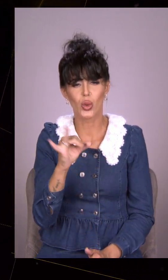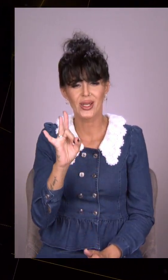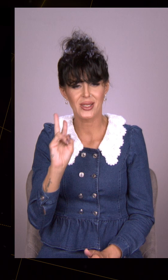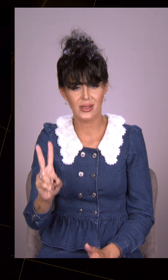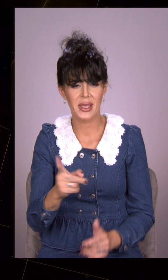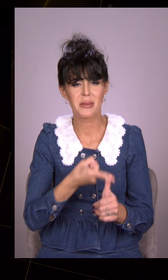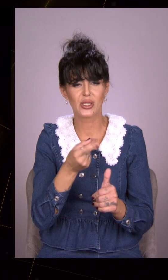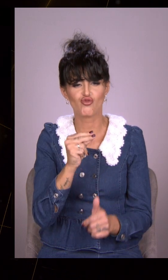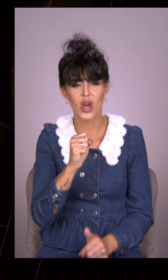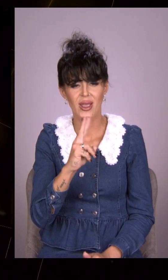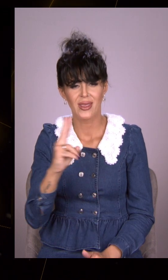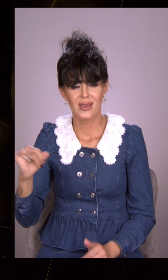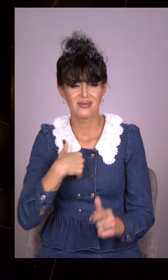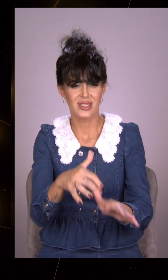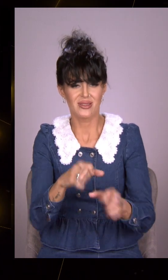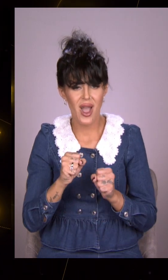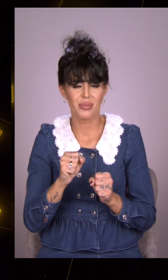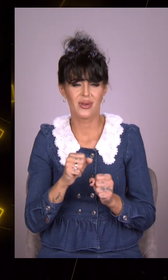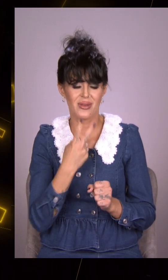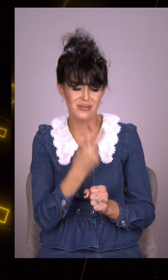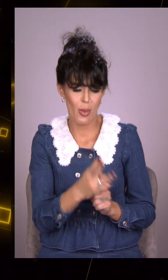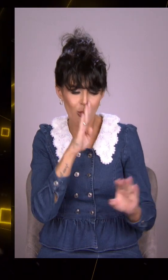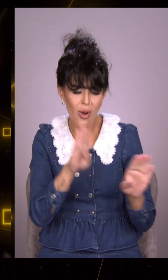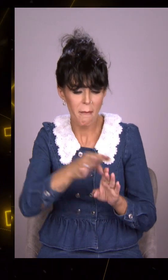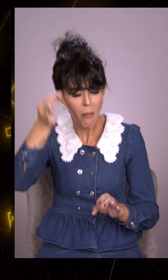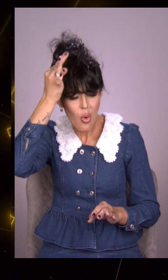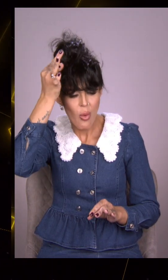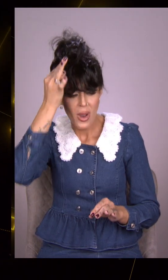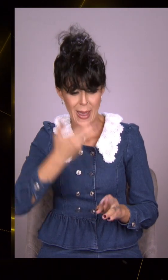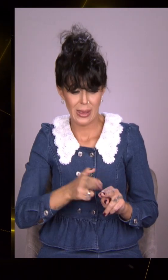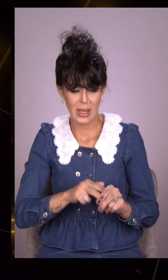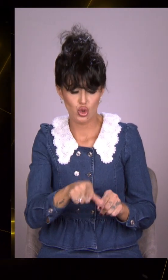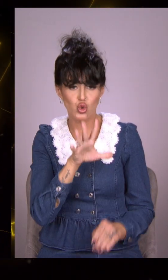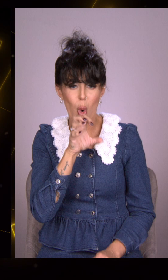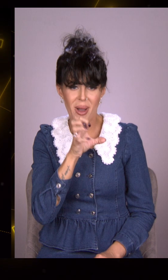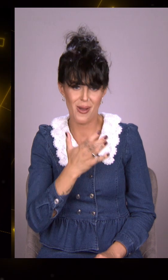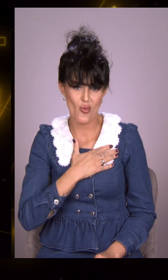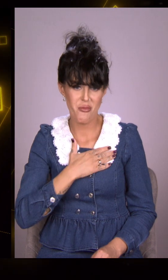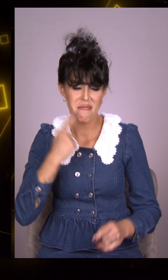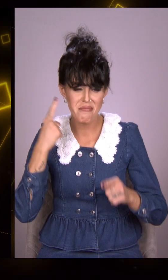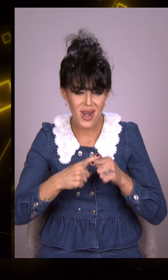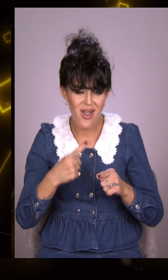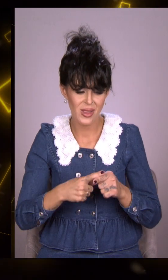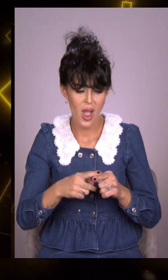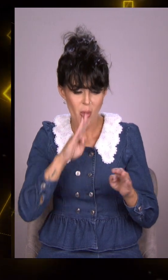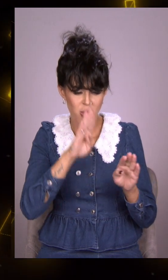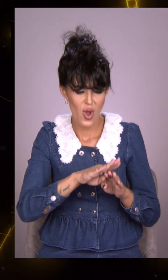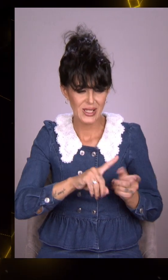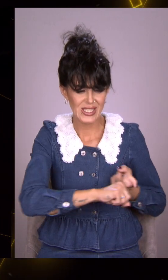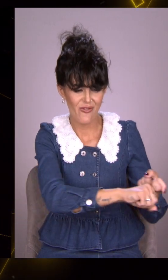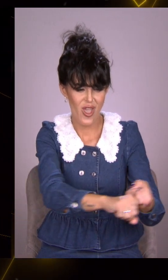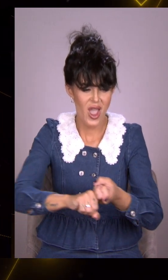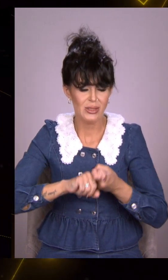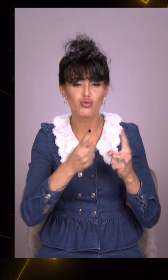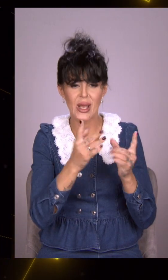тепер віддушинка. Знаєте, такий в мене, ну от я, як, наче в мене зв'язок якийсь із сім'єю. Його дуже любили